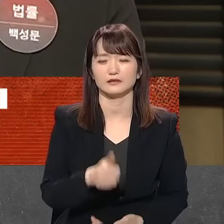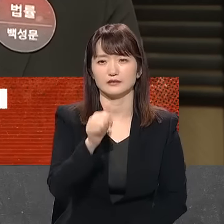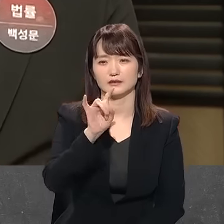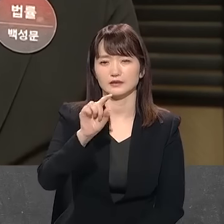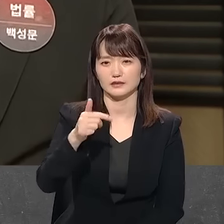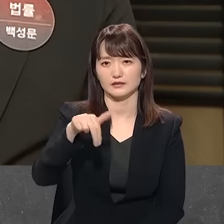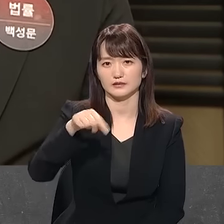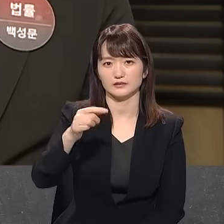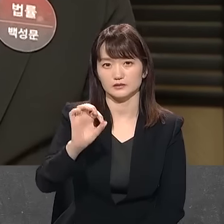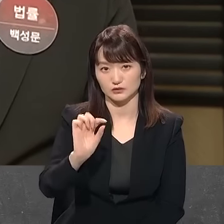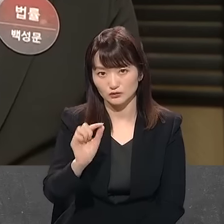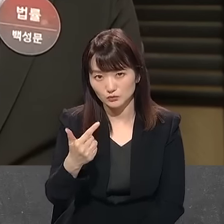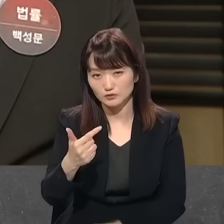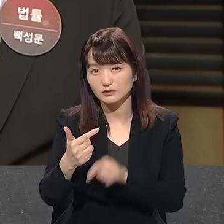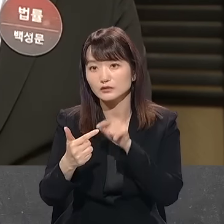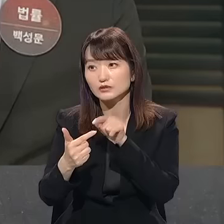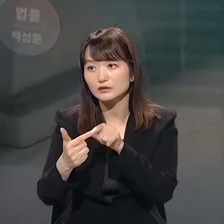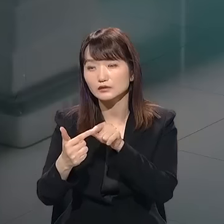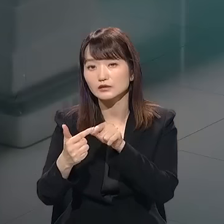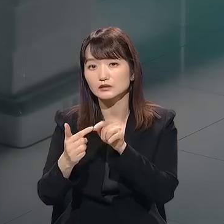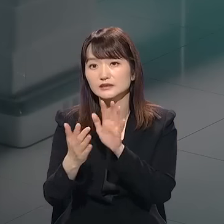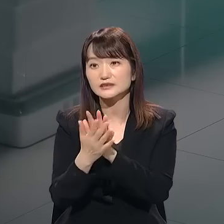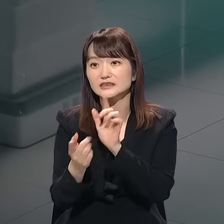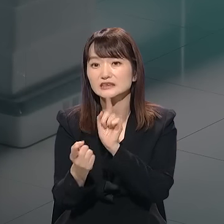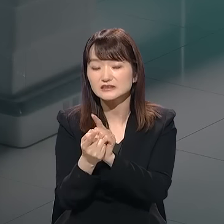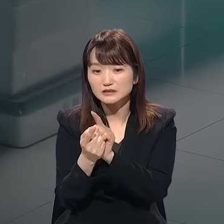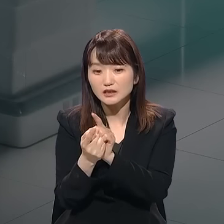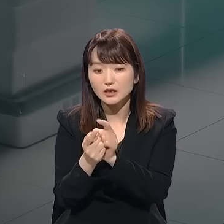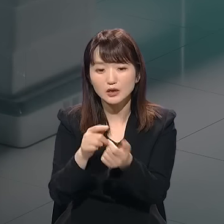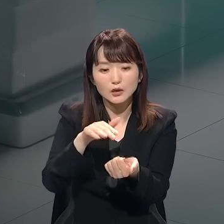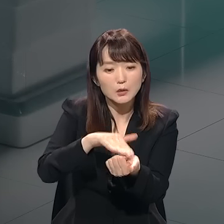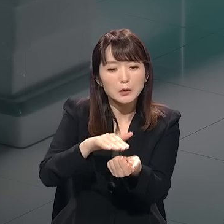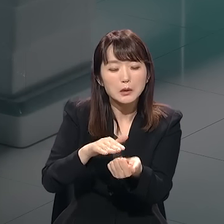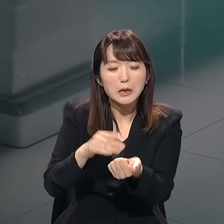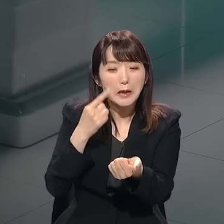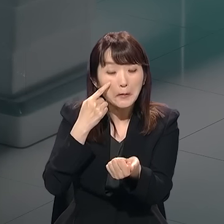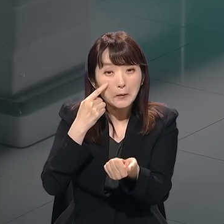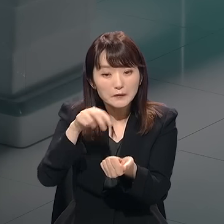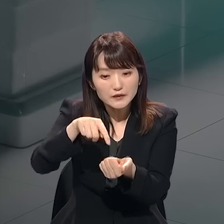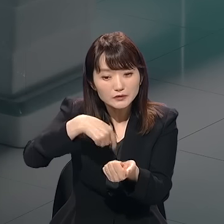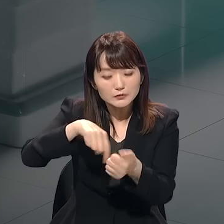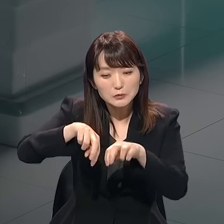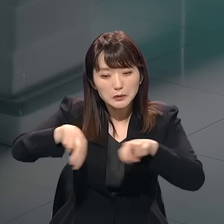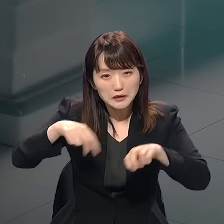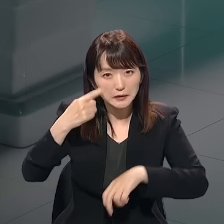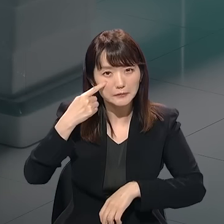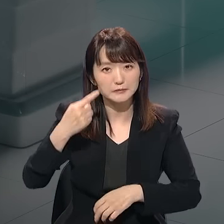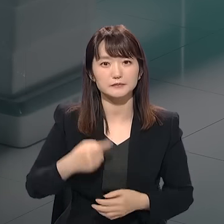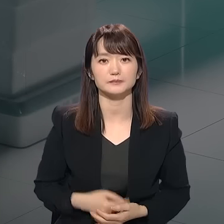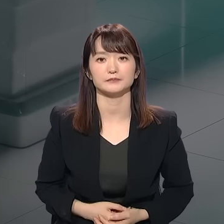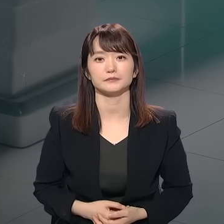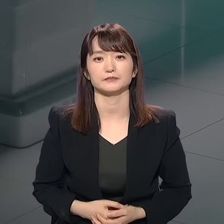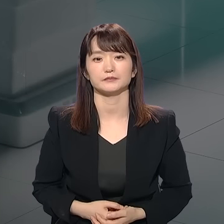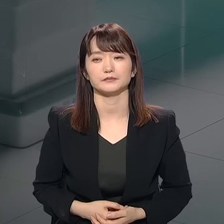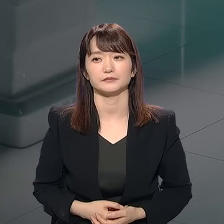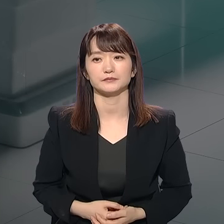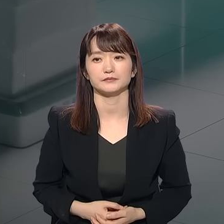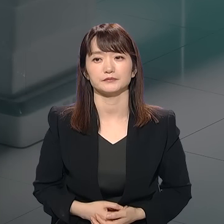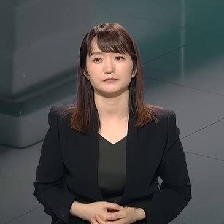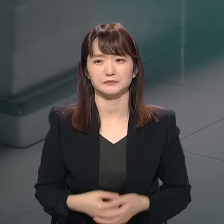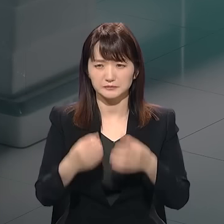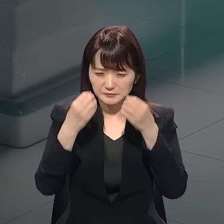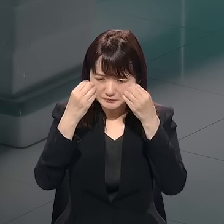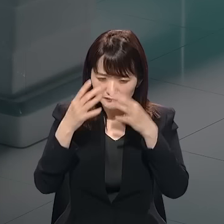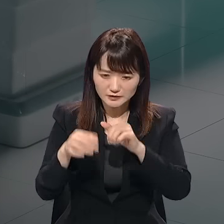광고에도 문구에 들어왔는데 핸이 직접 해본다 뜻입니다 아 그리고 좀 전에 말씀하셨던 거 프레카 카바라게 뭐